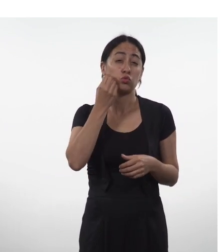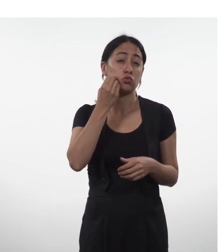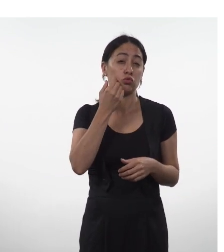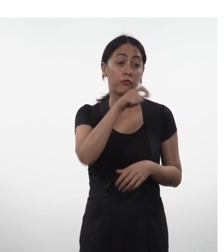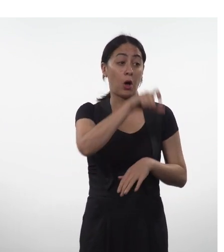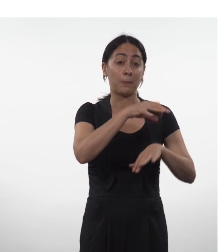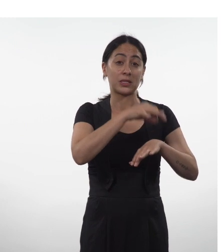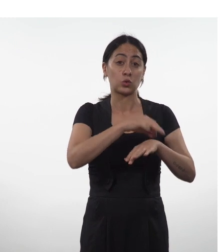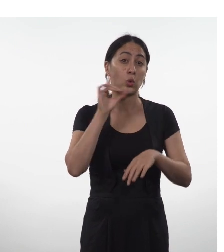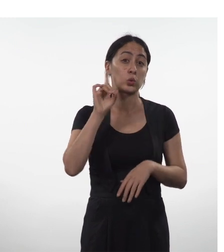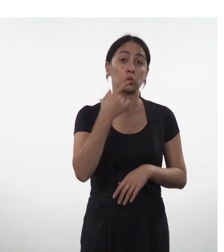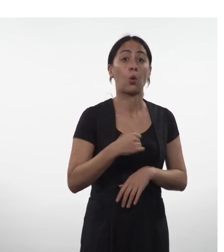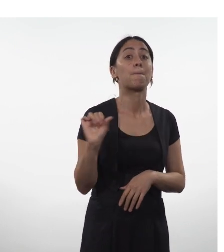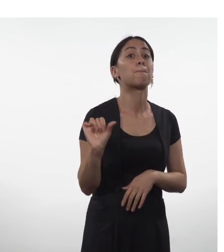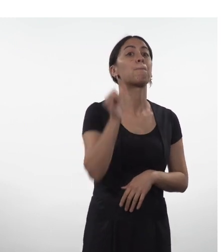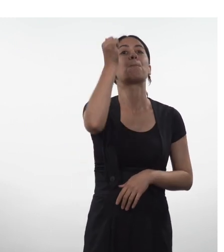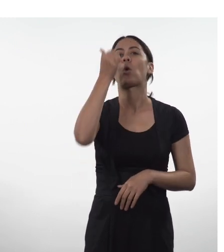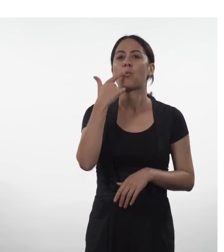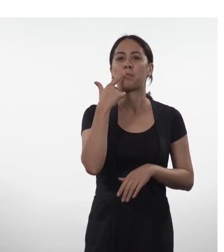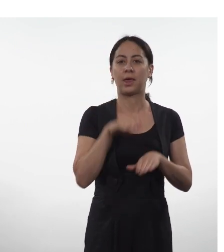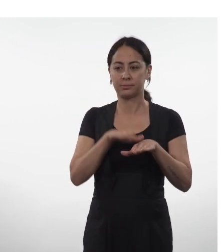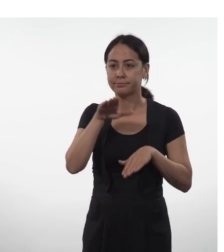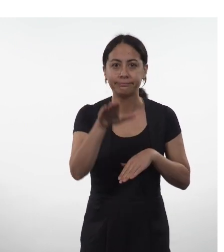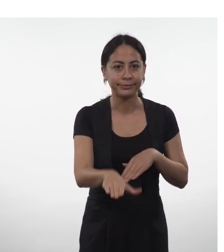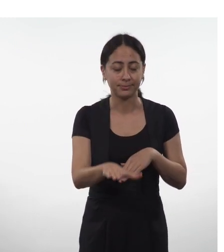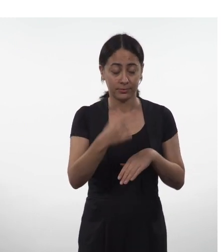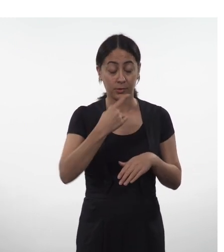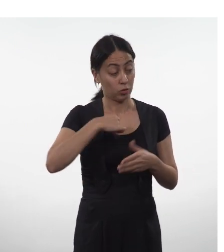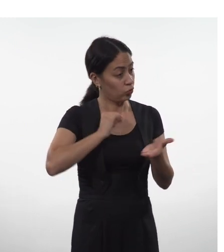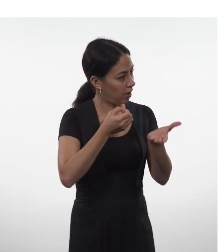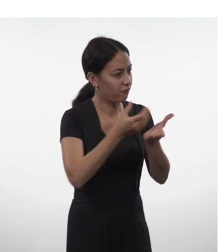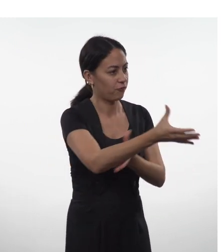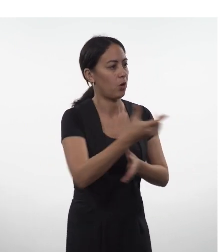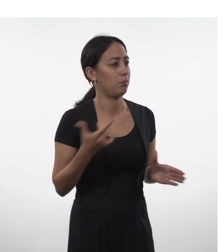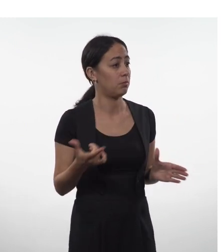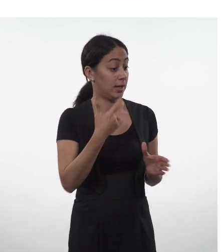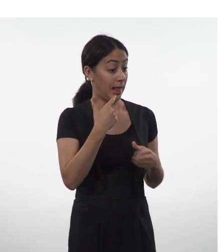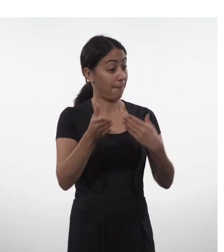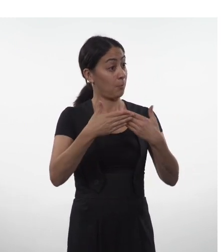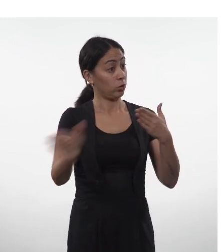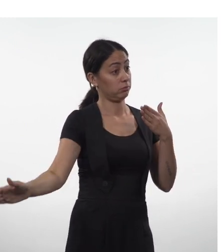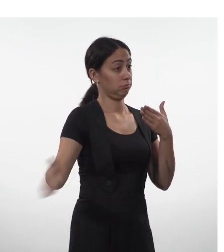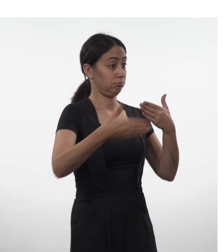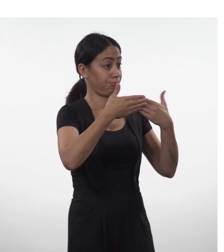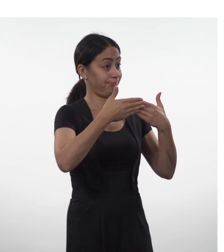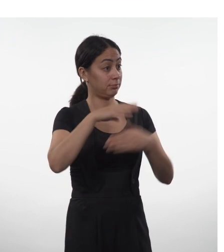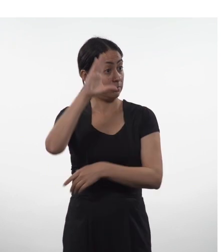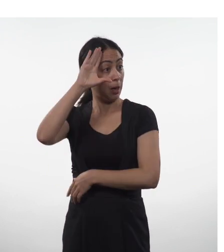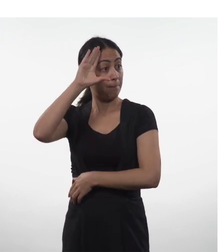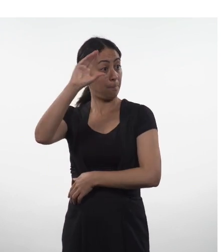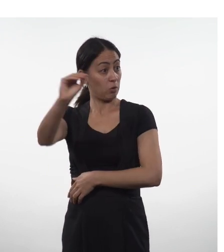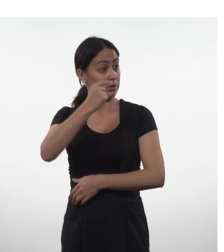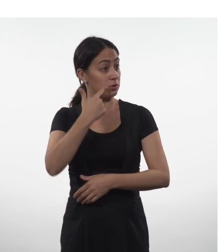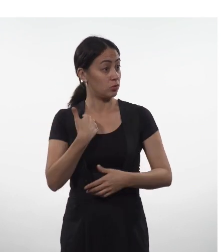de lui dire, ici, porte fermée, ce qui se dit, ça circule dans la pièce, la porte est ouverte, il y a un zip qui se fait sur la bouche et les mains des professionnels